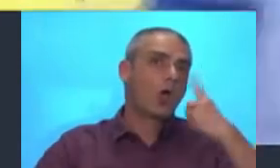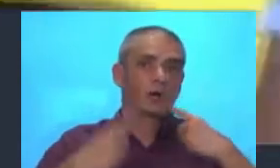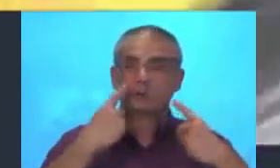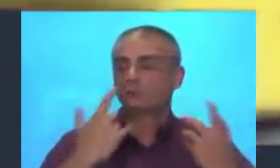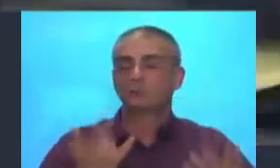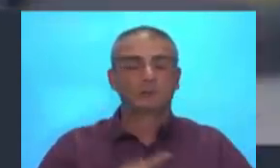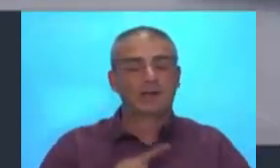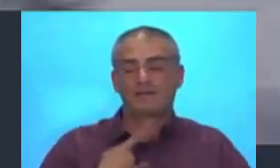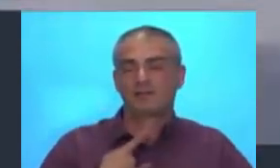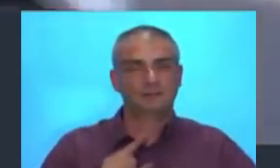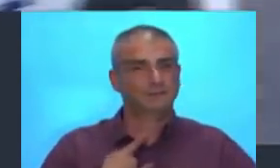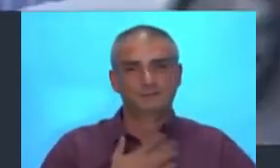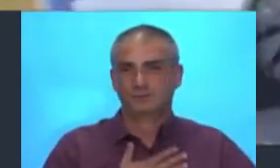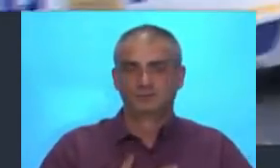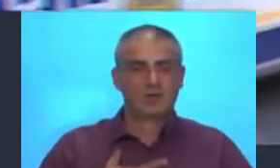חוויה לא נעימה במיוחד.